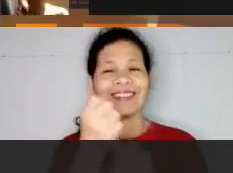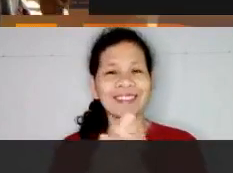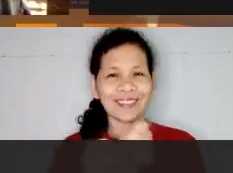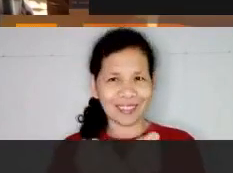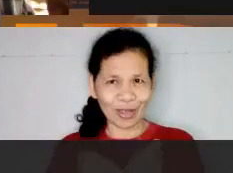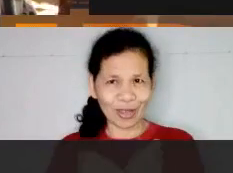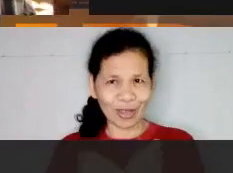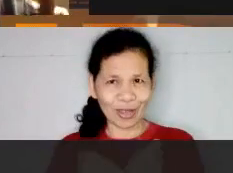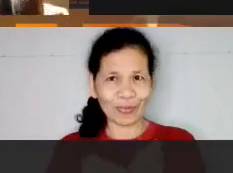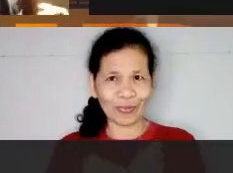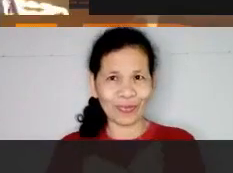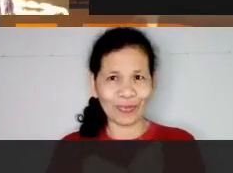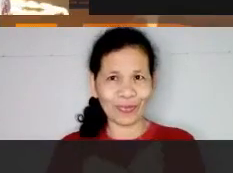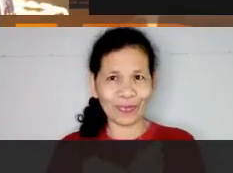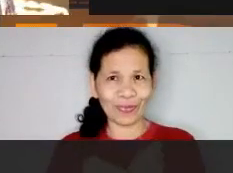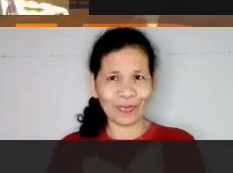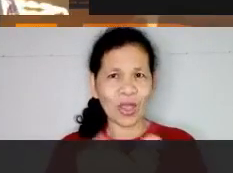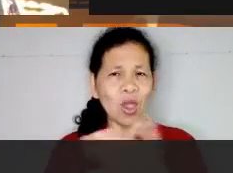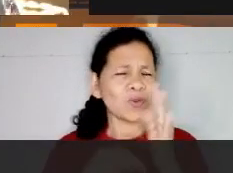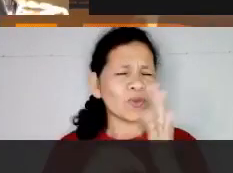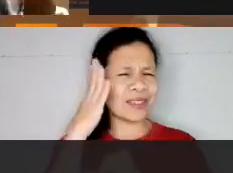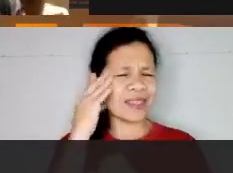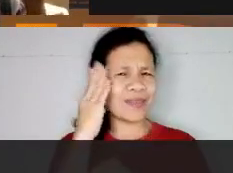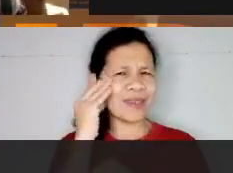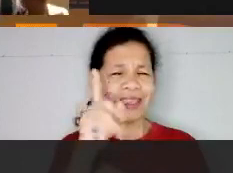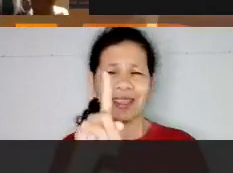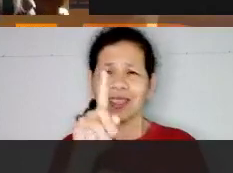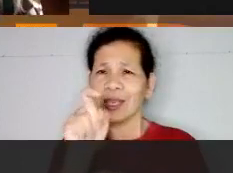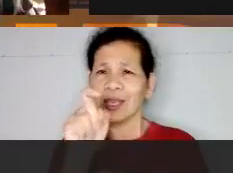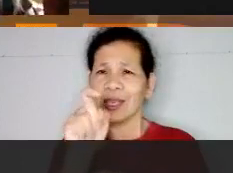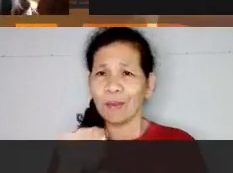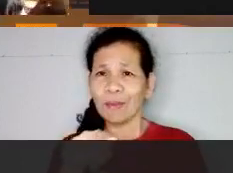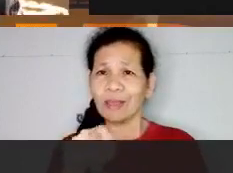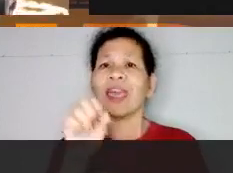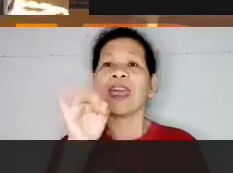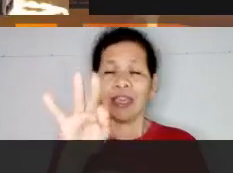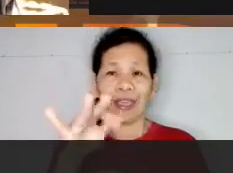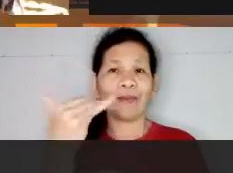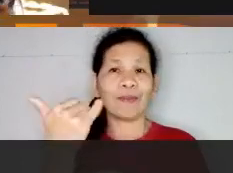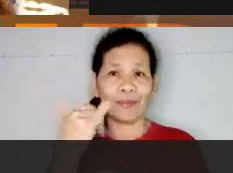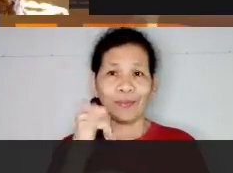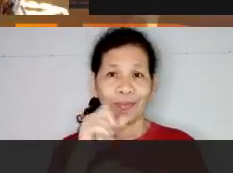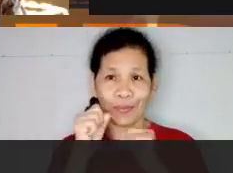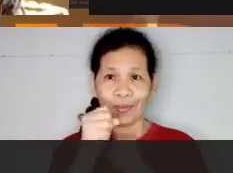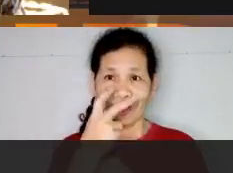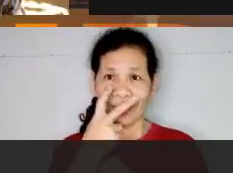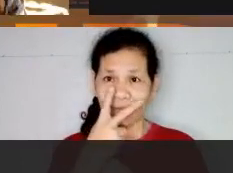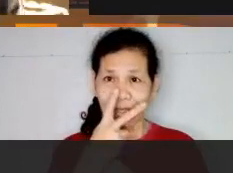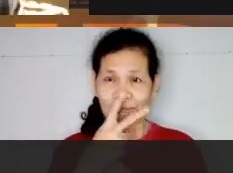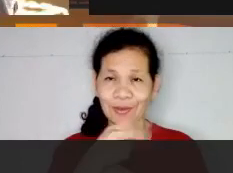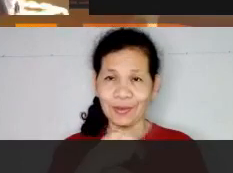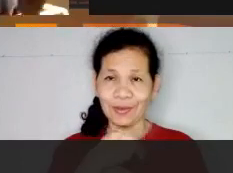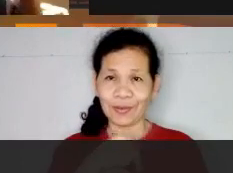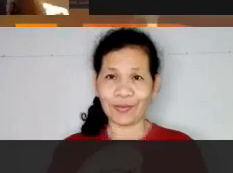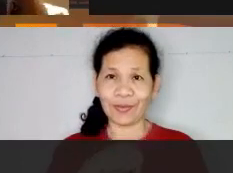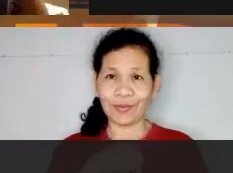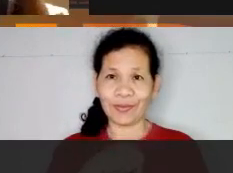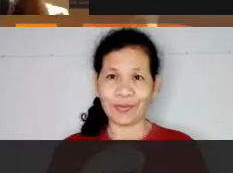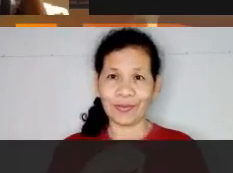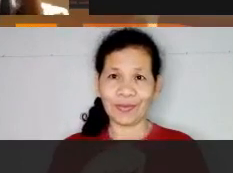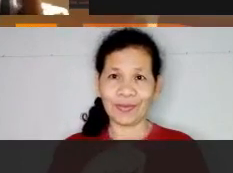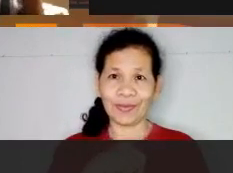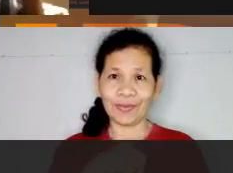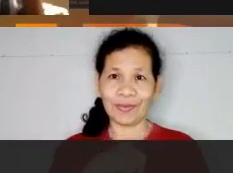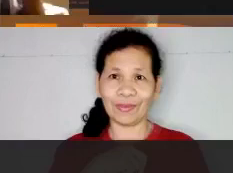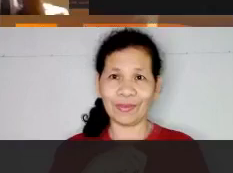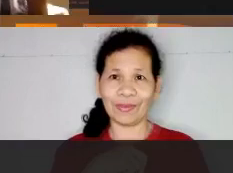bang tinatawag natin experience? Kung ito'y nakikita mo, kung ito'y naaamoy mo, kung ito'y naririnig